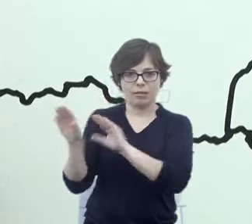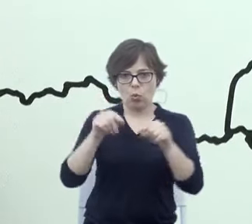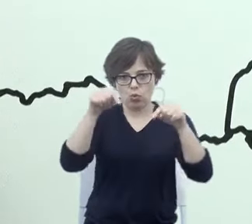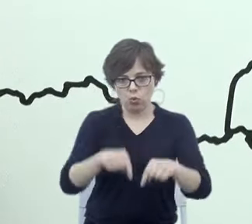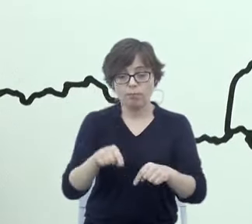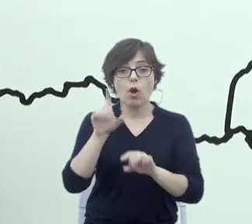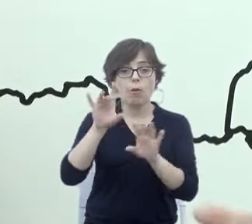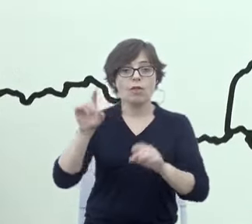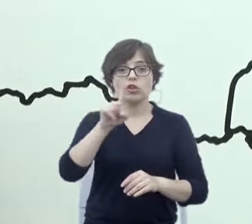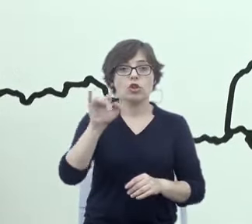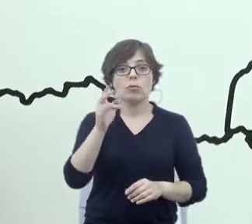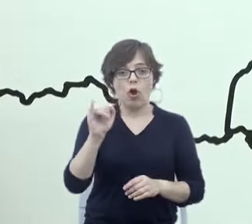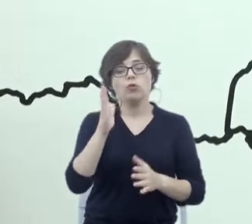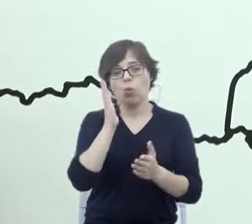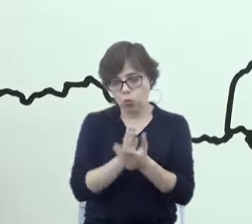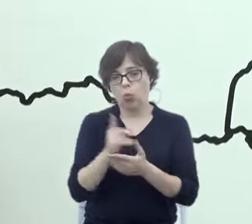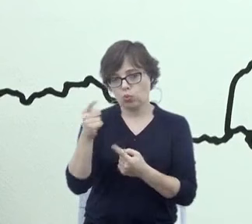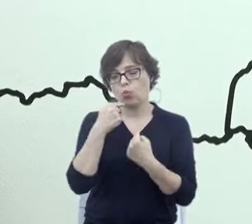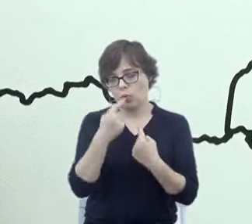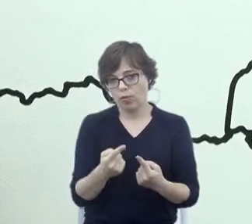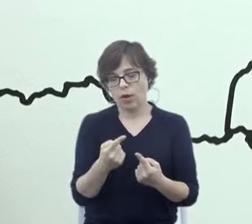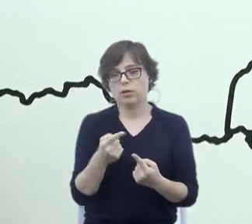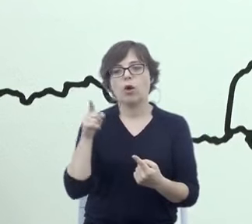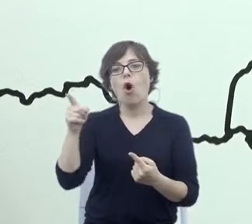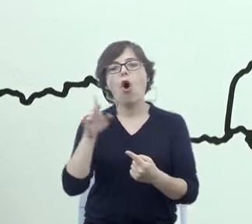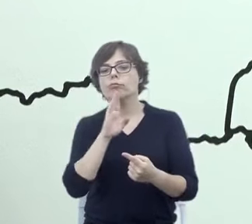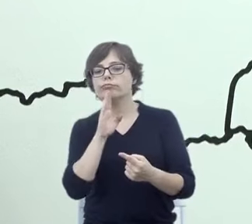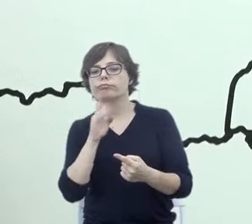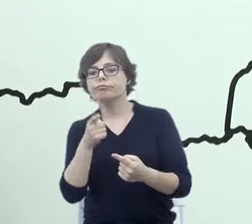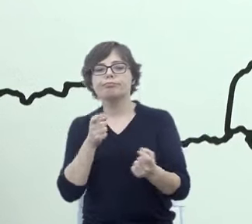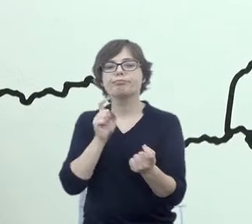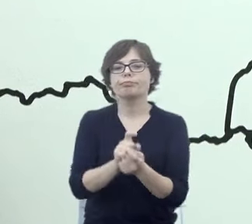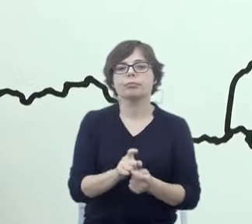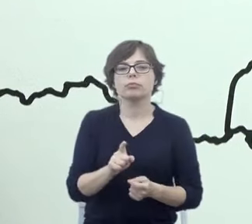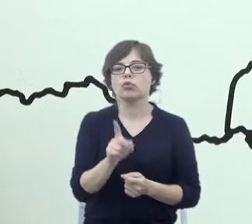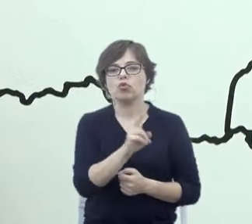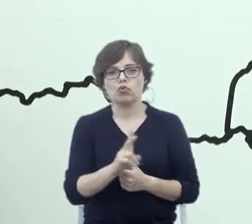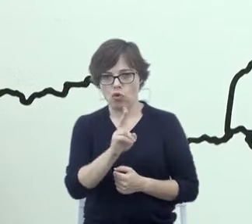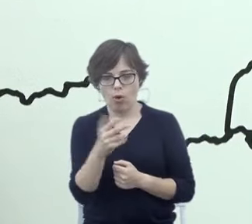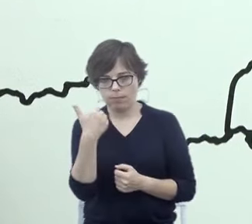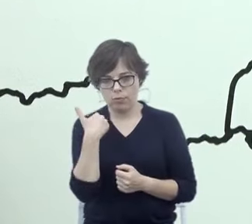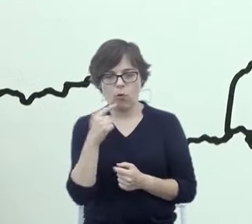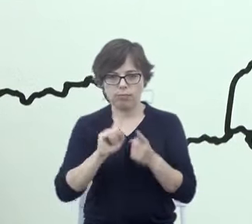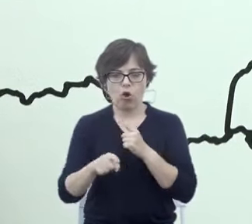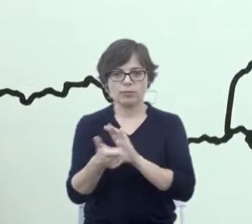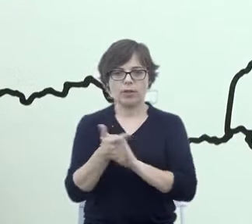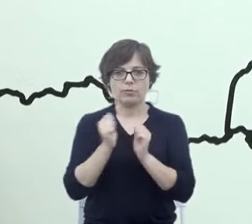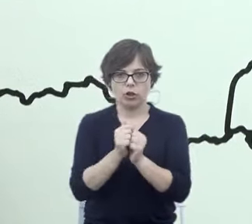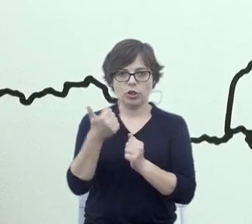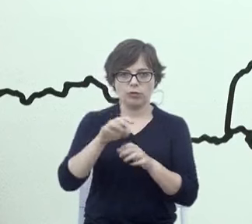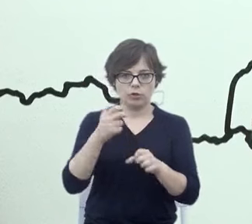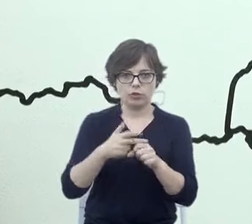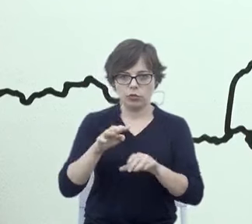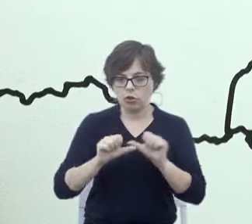już zasygnalizował, w kogo uderzyli po 17 września 1939 roku.